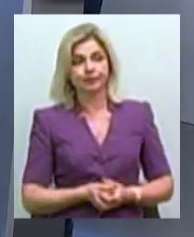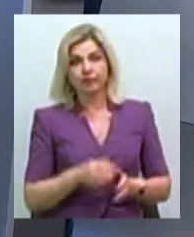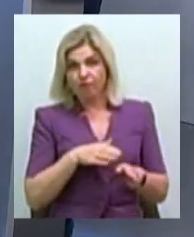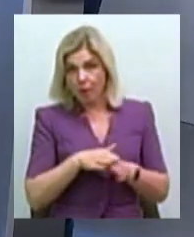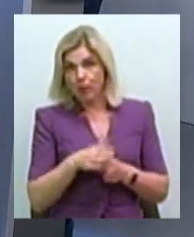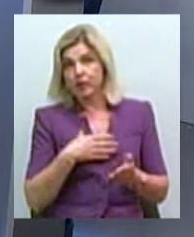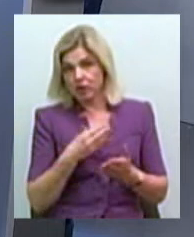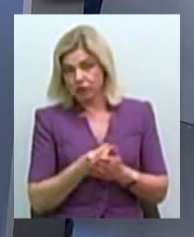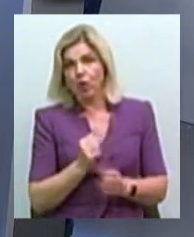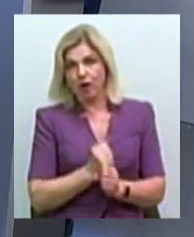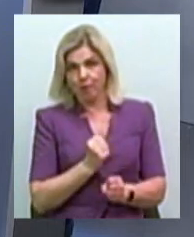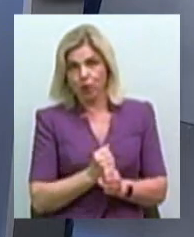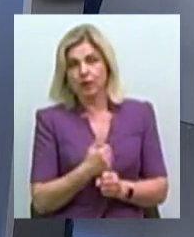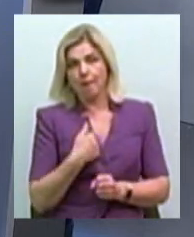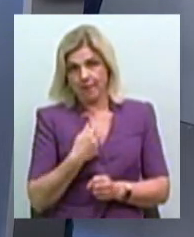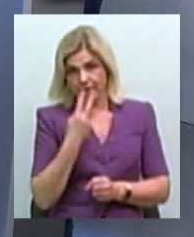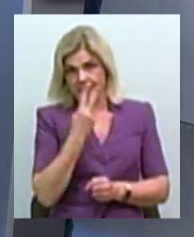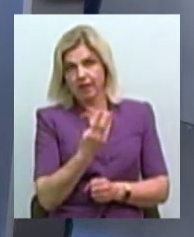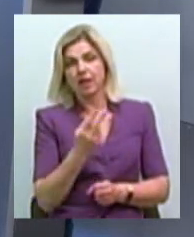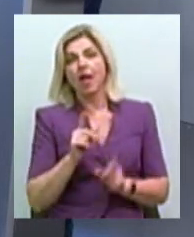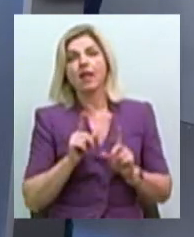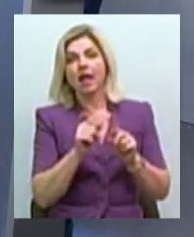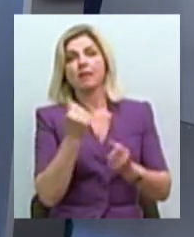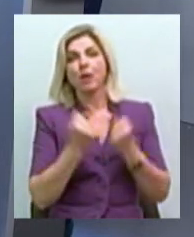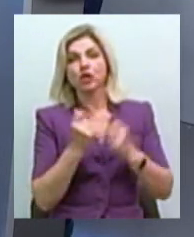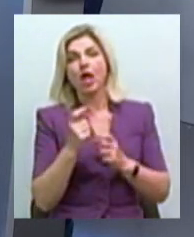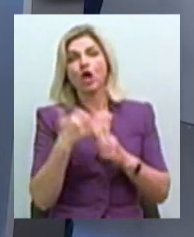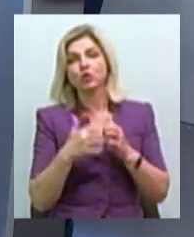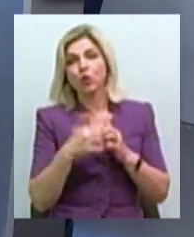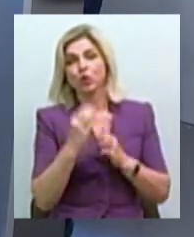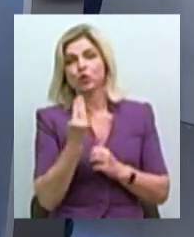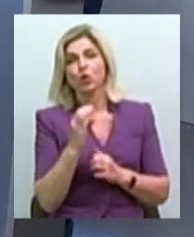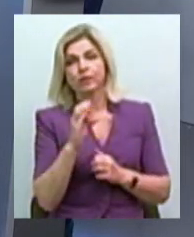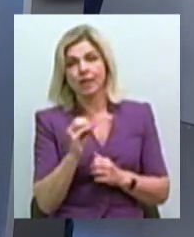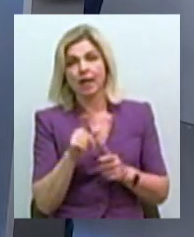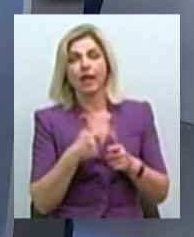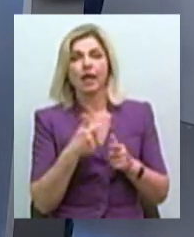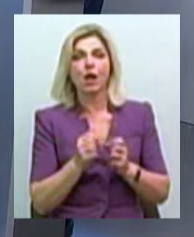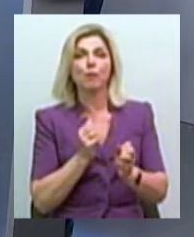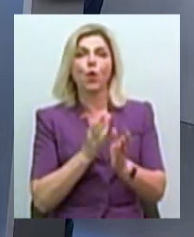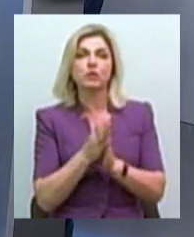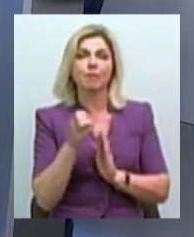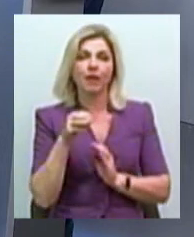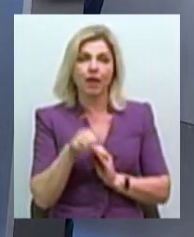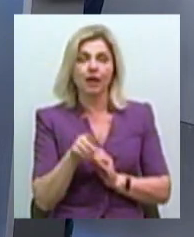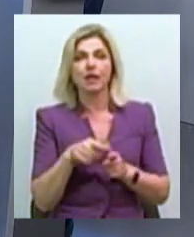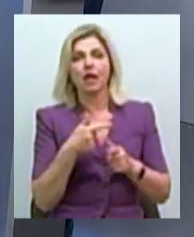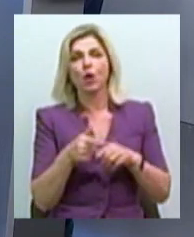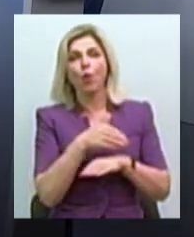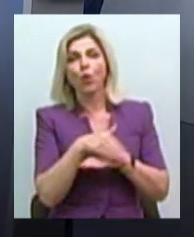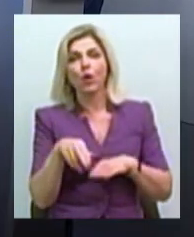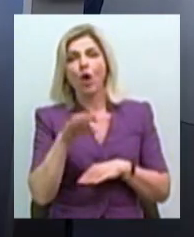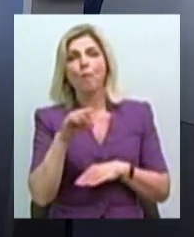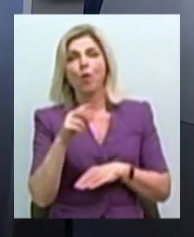мы же прекрасно знаки. Видим, ну, едет машина, допустим, там, по Херсонскому шоссе, либо там по проспекту, либо там по пограничной, где стоят